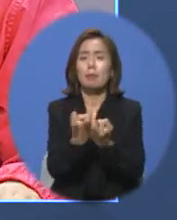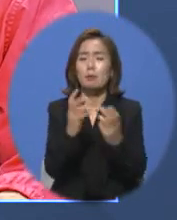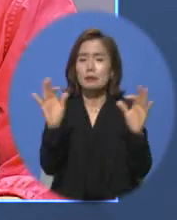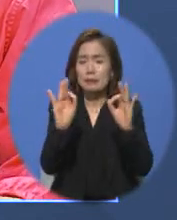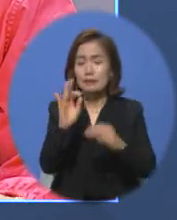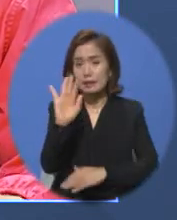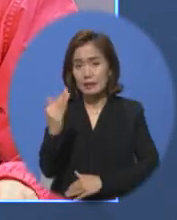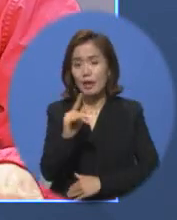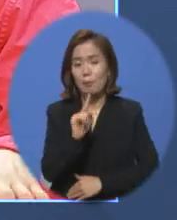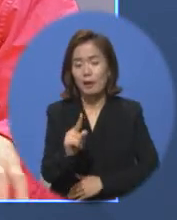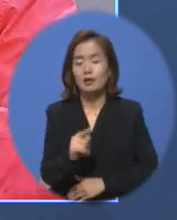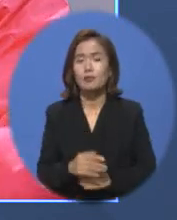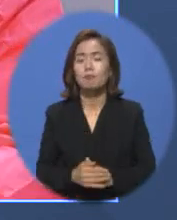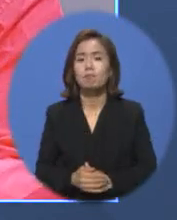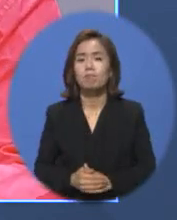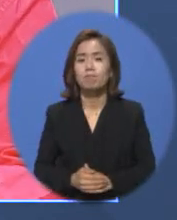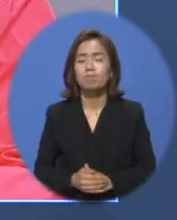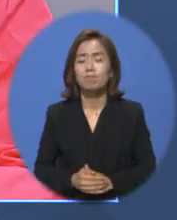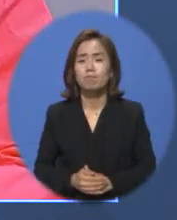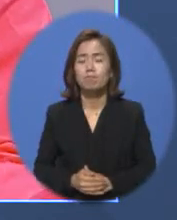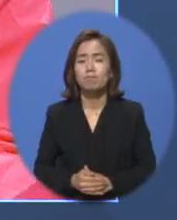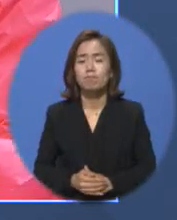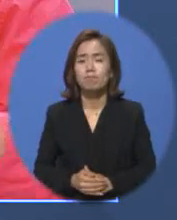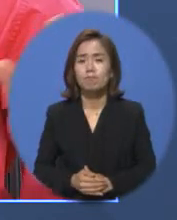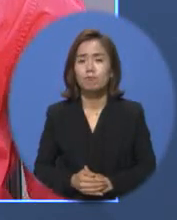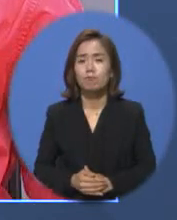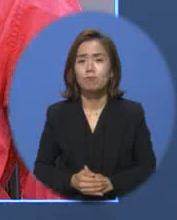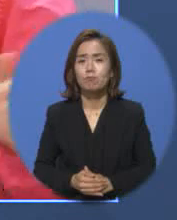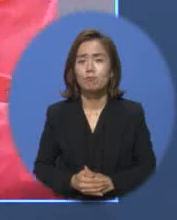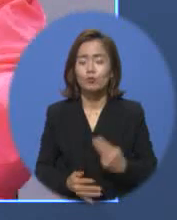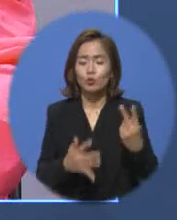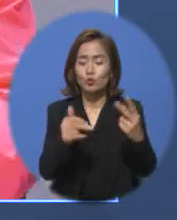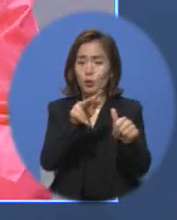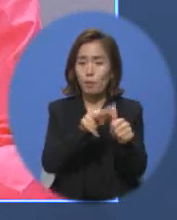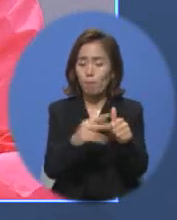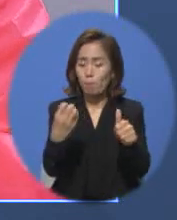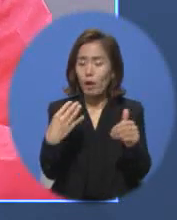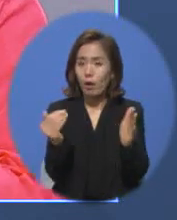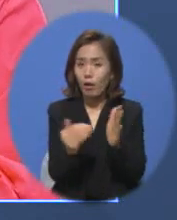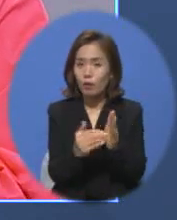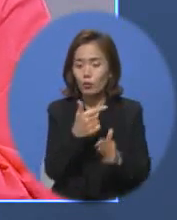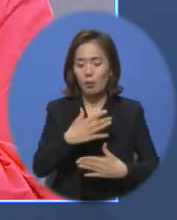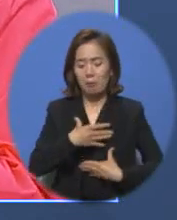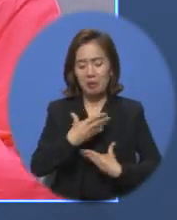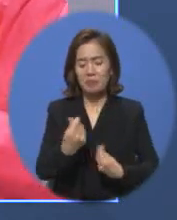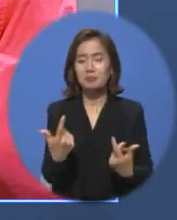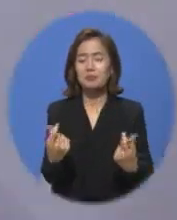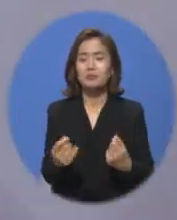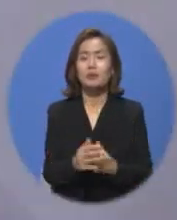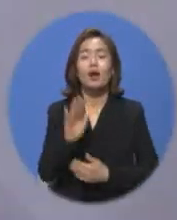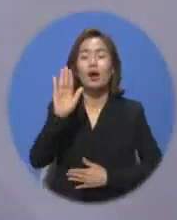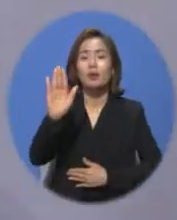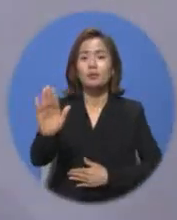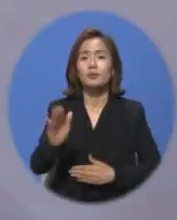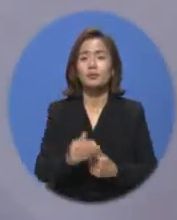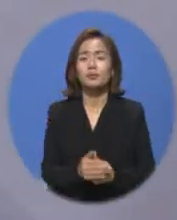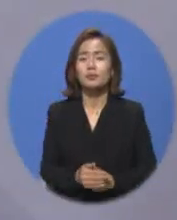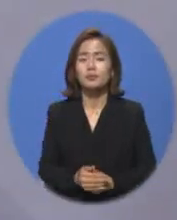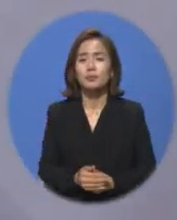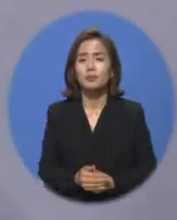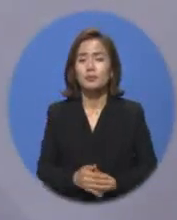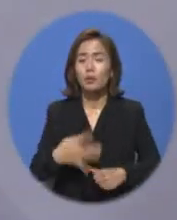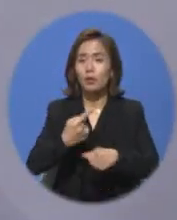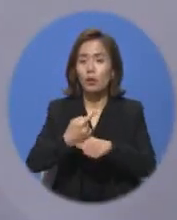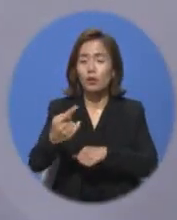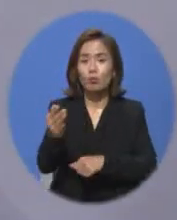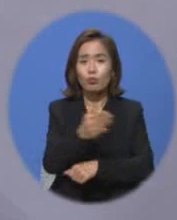광주경제에실질적으로기여할수있도록해야한다고생각합니다. 아,네.두후보의이야기를모두듣고나니 약간안심이됩니다.그래서 내년